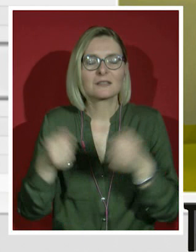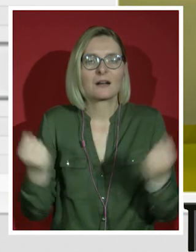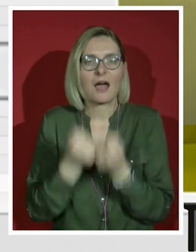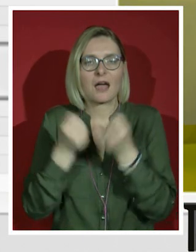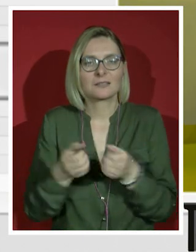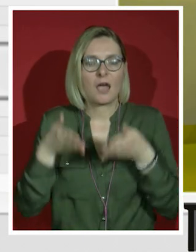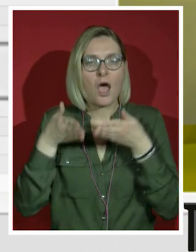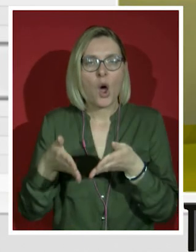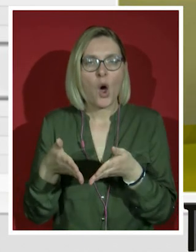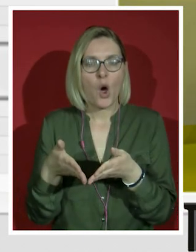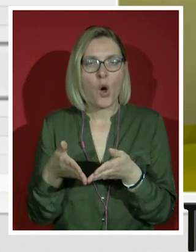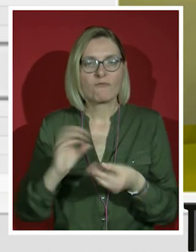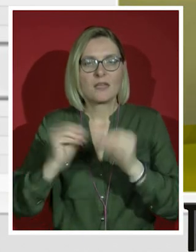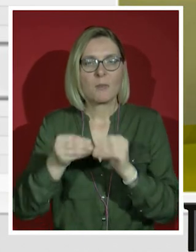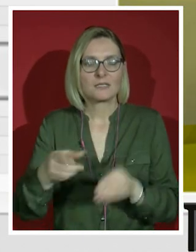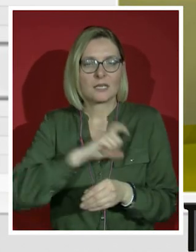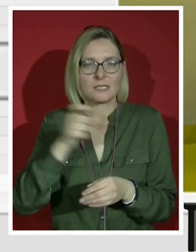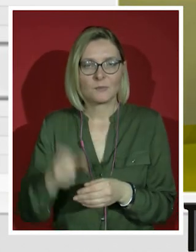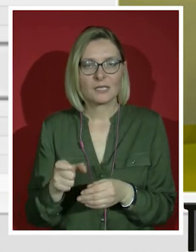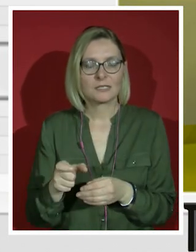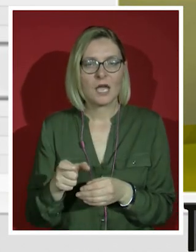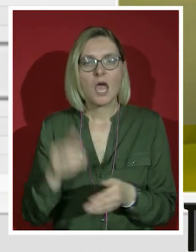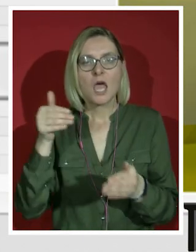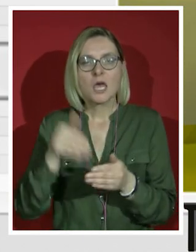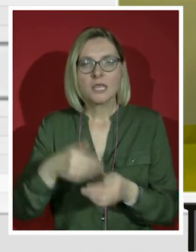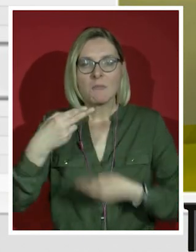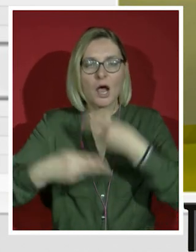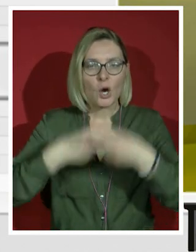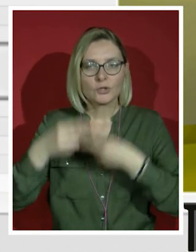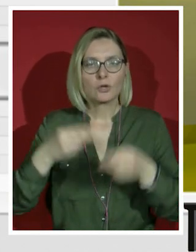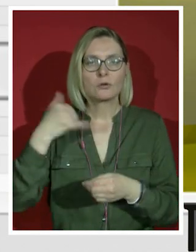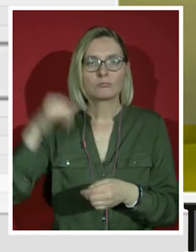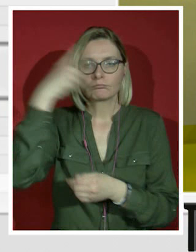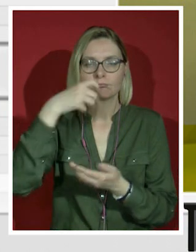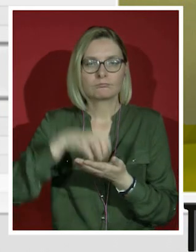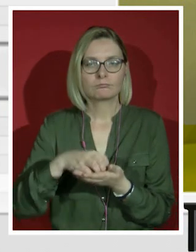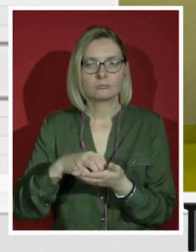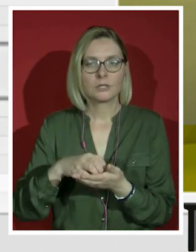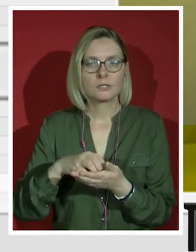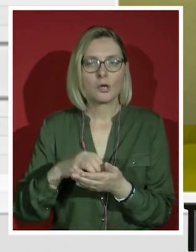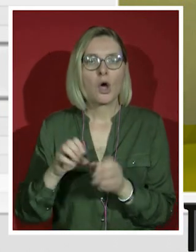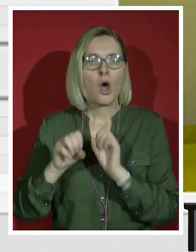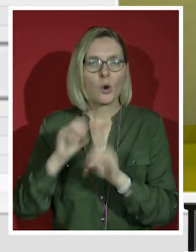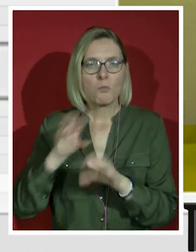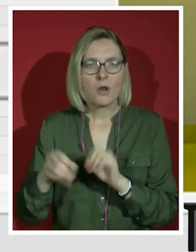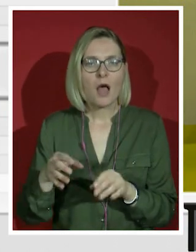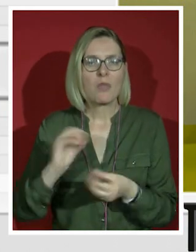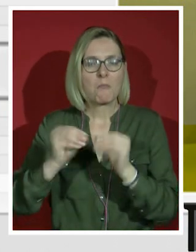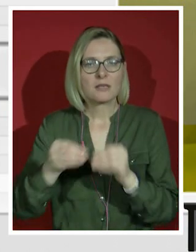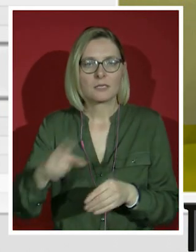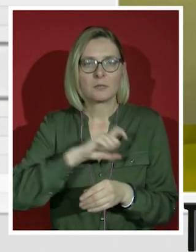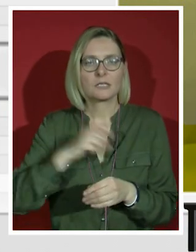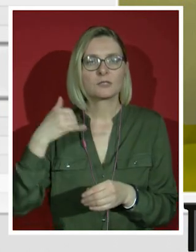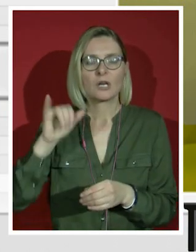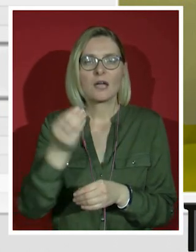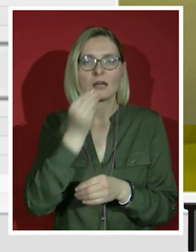е пазарната инспекција да бидат, кога се излегува на терен, да се излезе комунална инспекција, пазарна инспекција со Агенција за